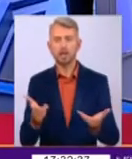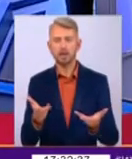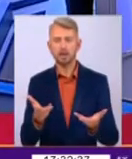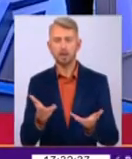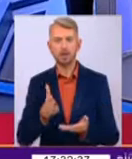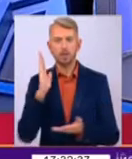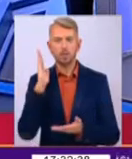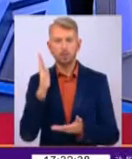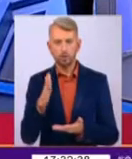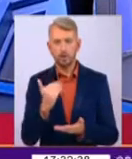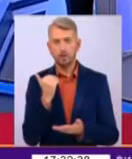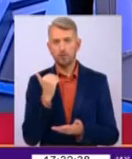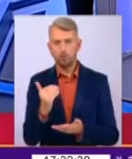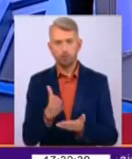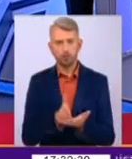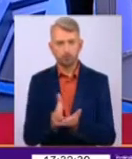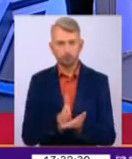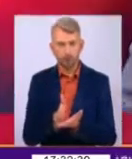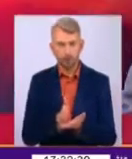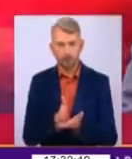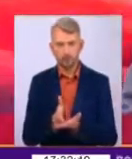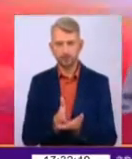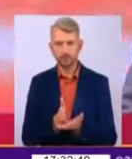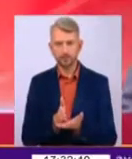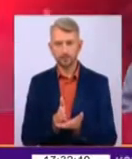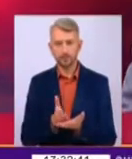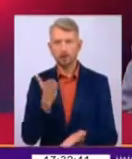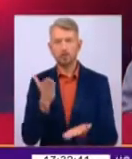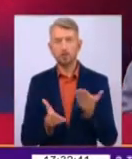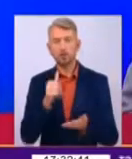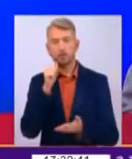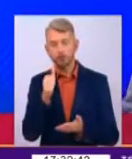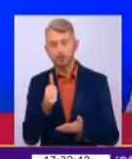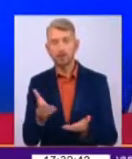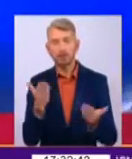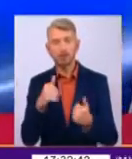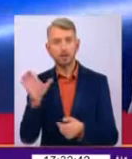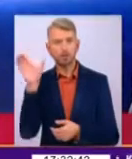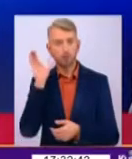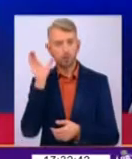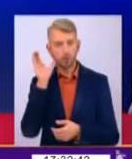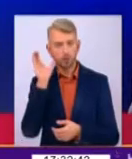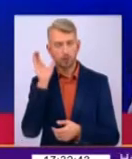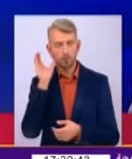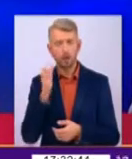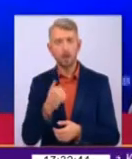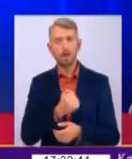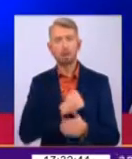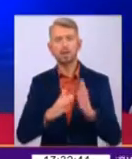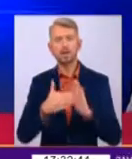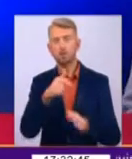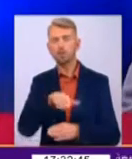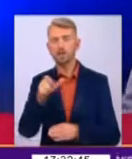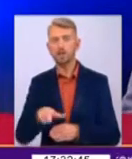яким буде його служба вже, можливо, завтра. Давайте послухаємо призовників.